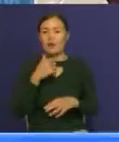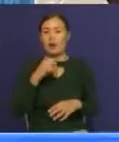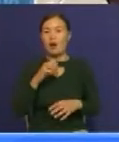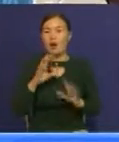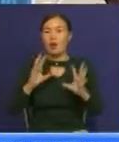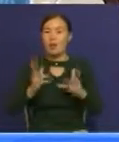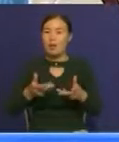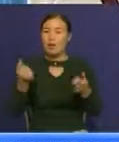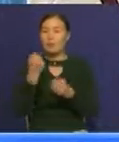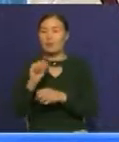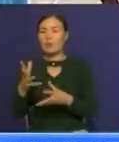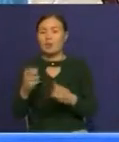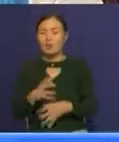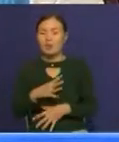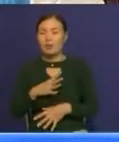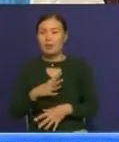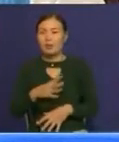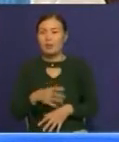чемпионы болдым. Арслан